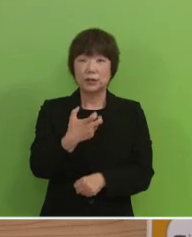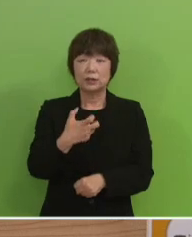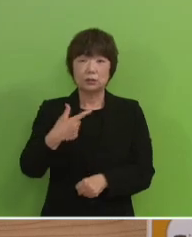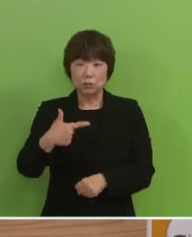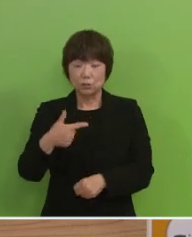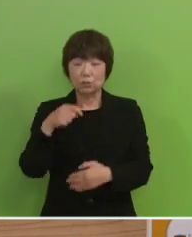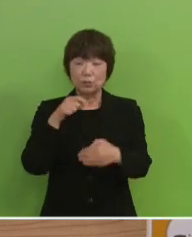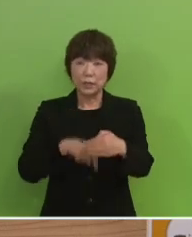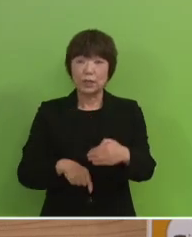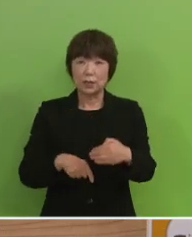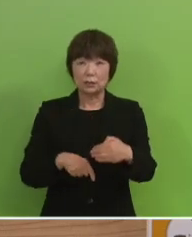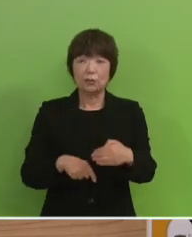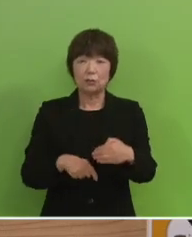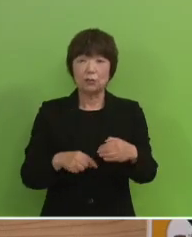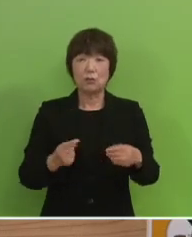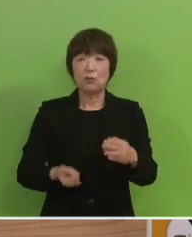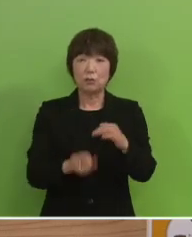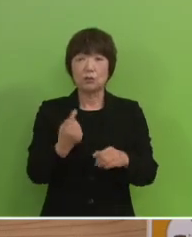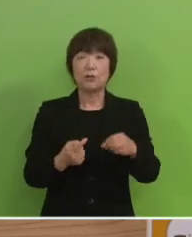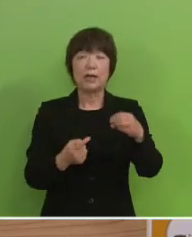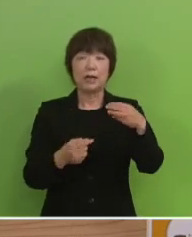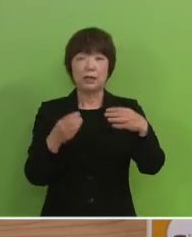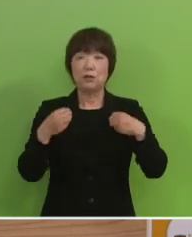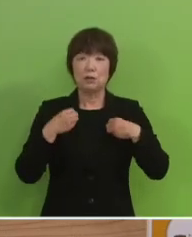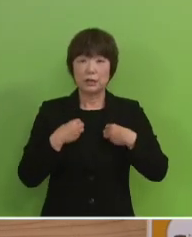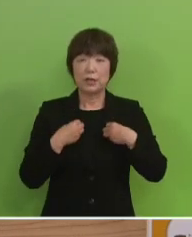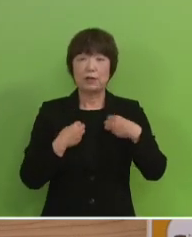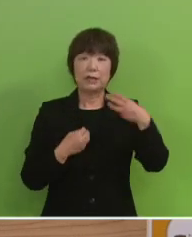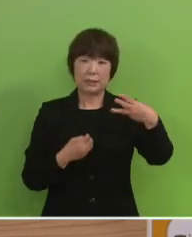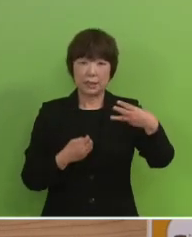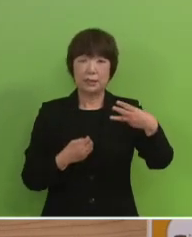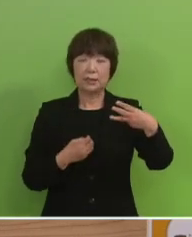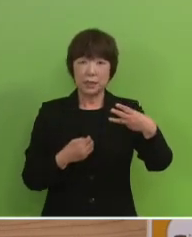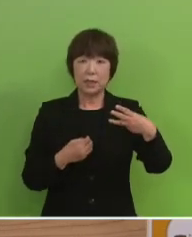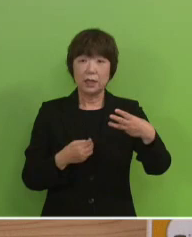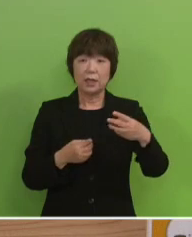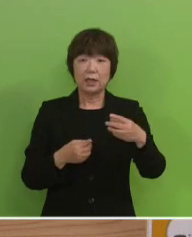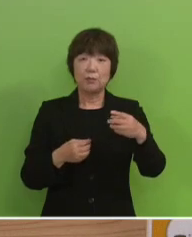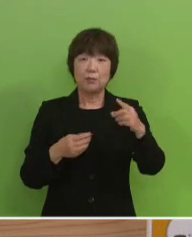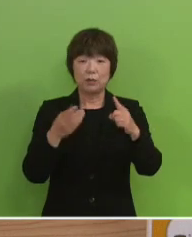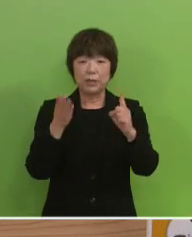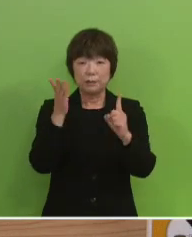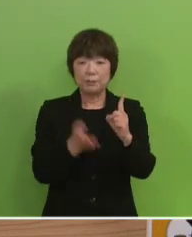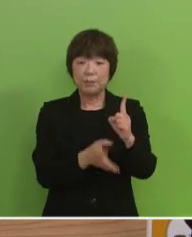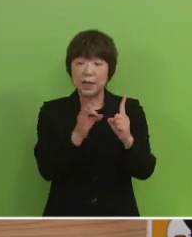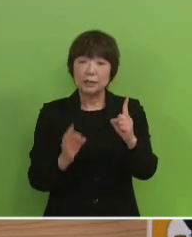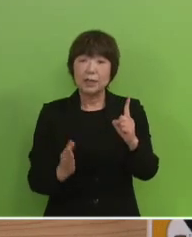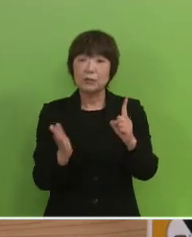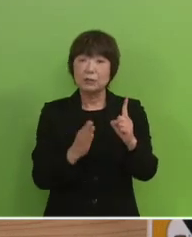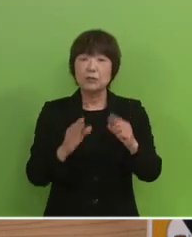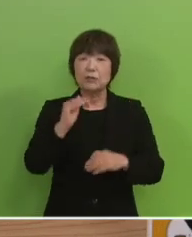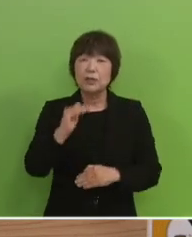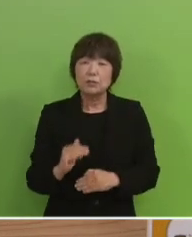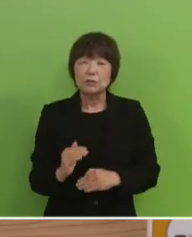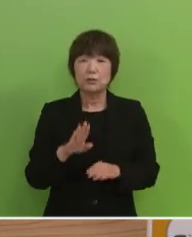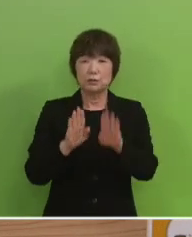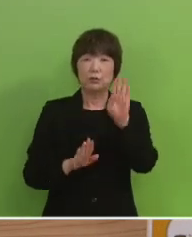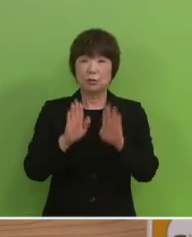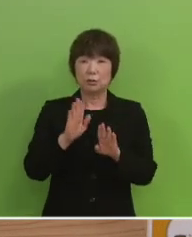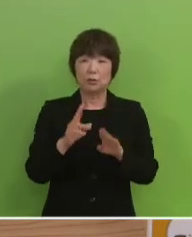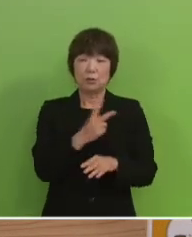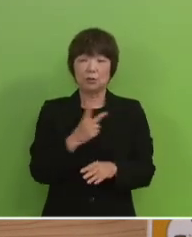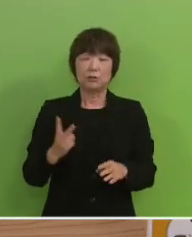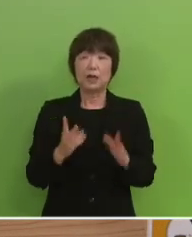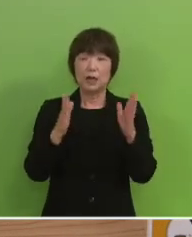件陽性率は1%と低い水準が続いていますまだまだ2日終わっ